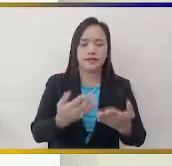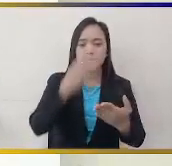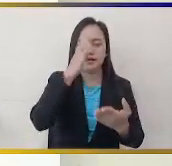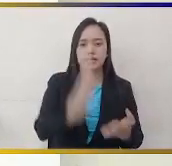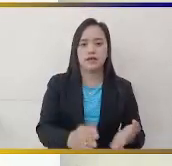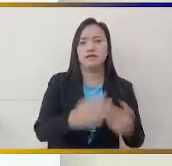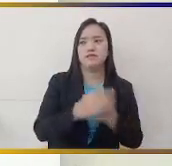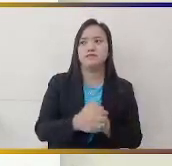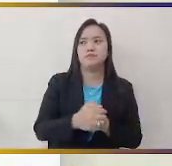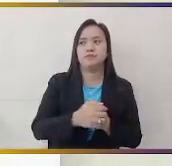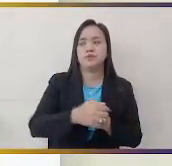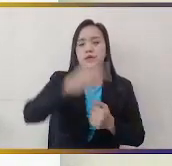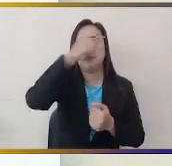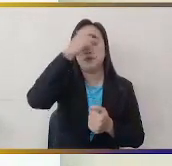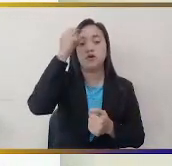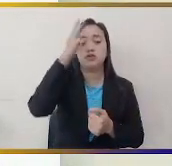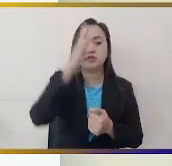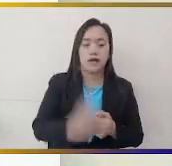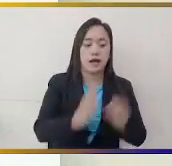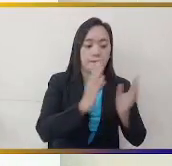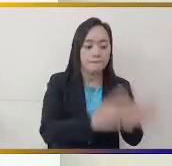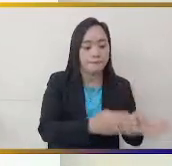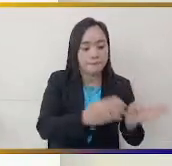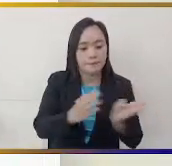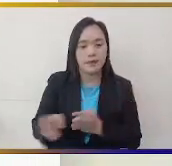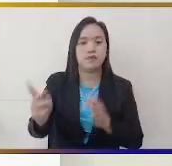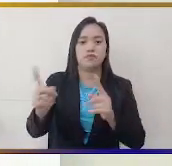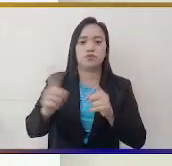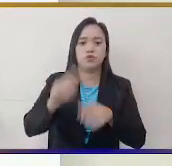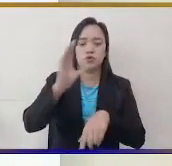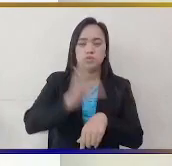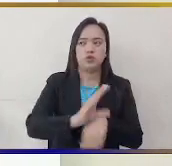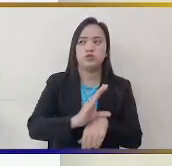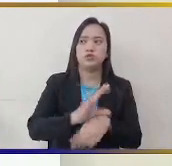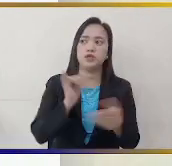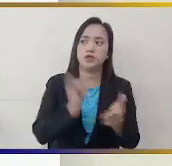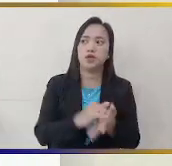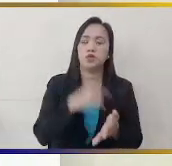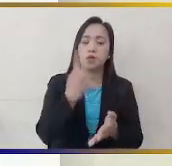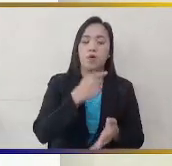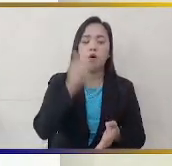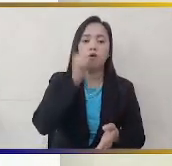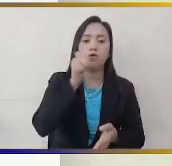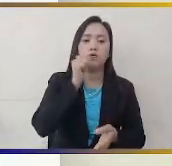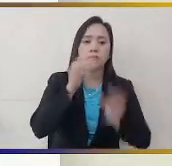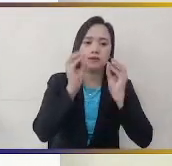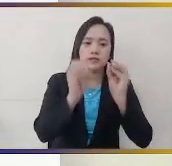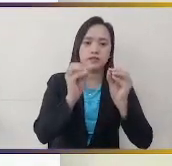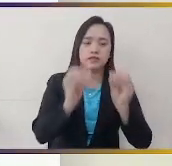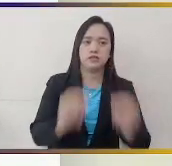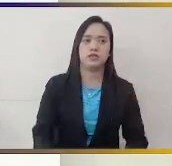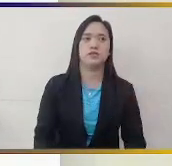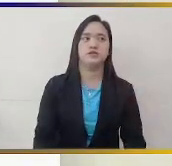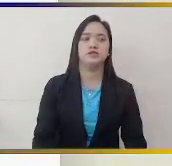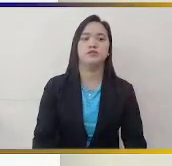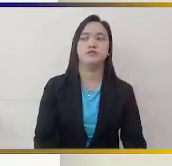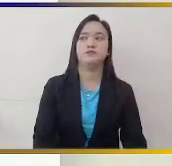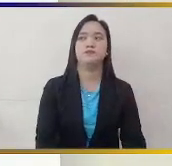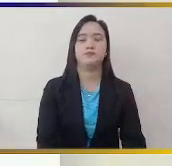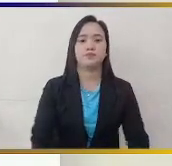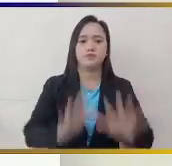ako po ay dinala rito sa church na kung saan ay nagtuturo kung papaano ah